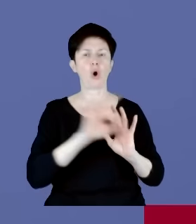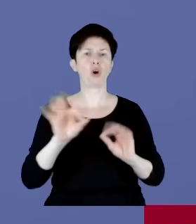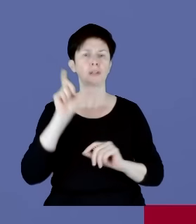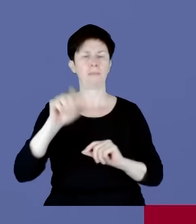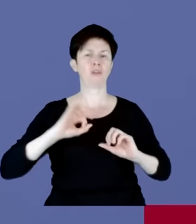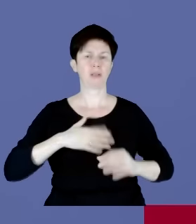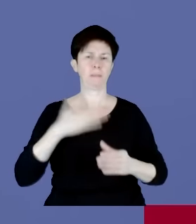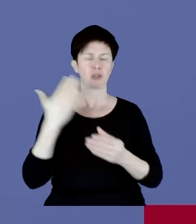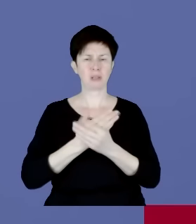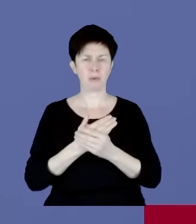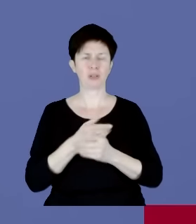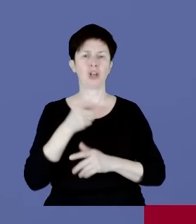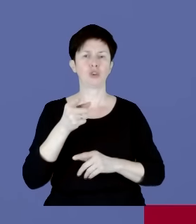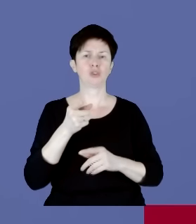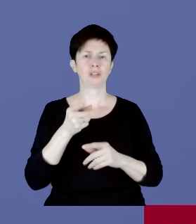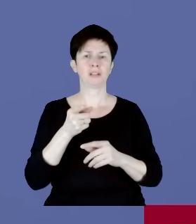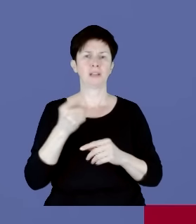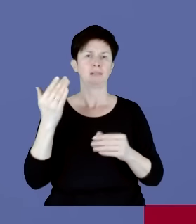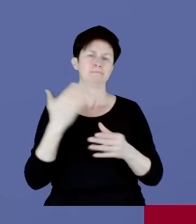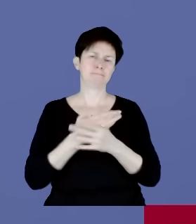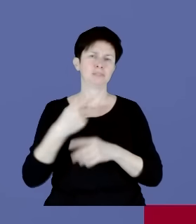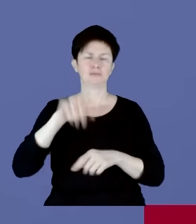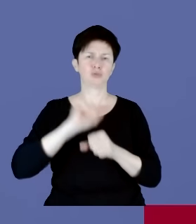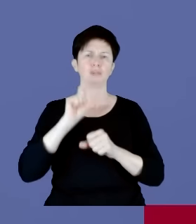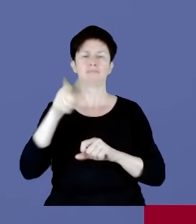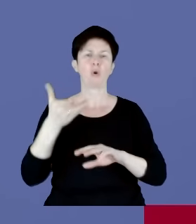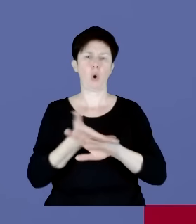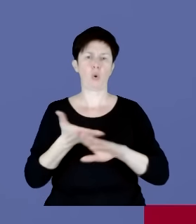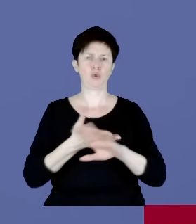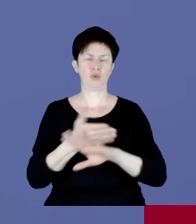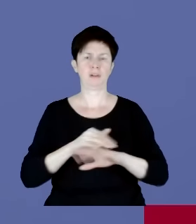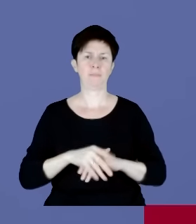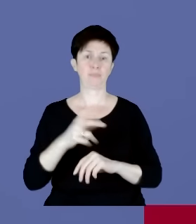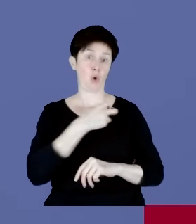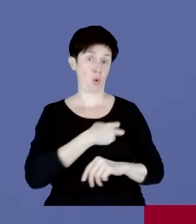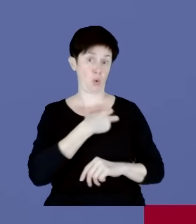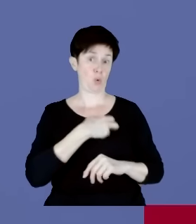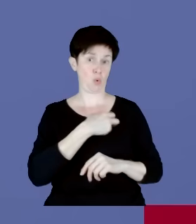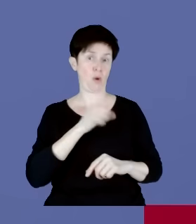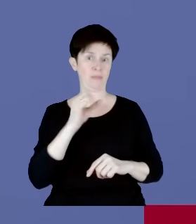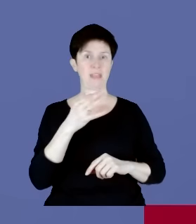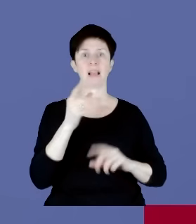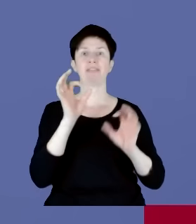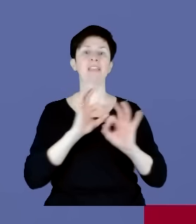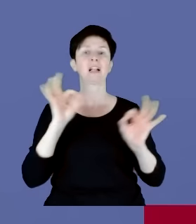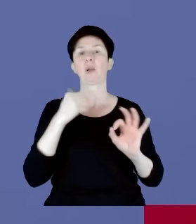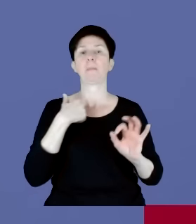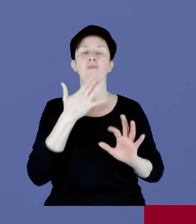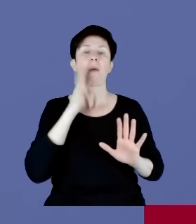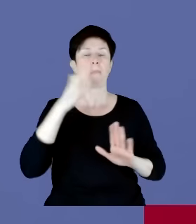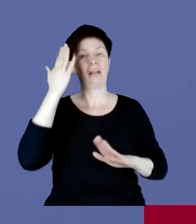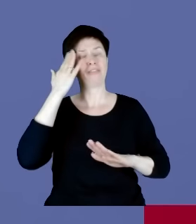że zostali ci przedsiębiorcy oszukani. Ten dobrowolny ZUS miał być, zresztą Szymon Hołownia o tym też delikatnie powiedział, że ma nadzieję, że ten